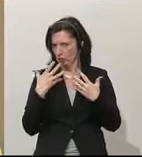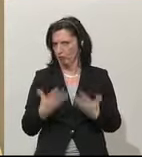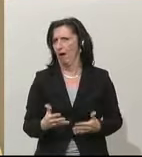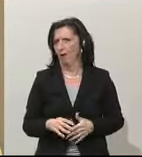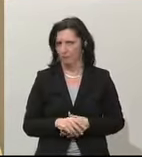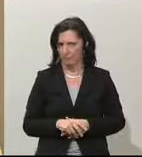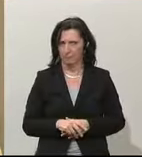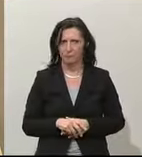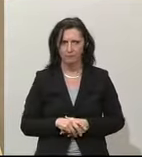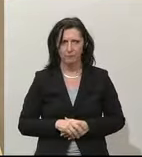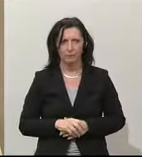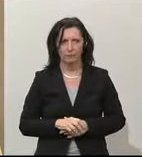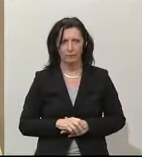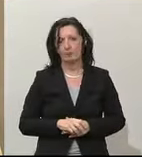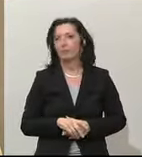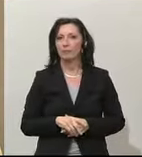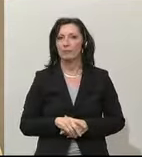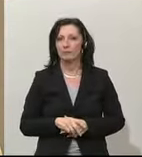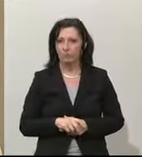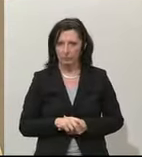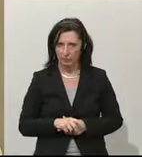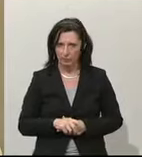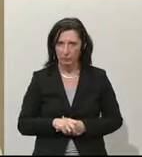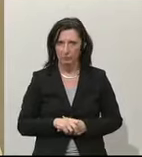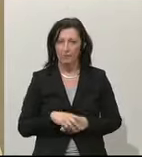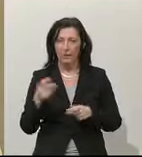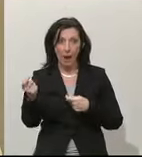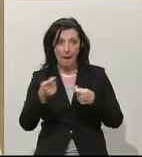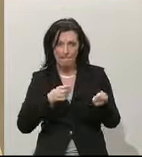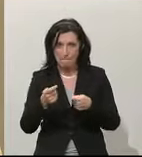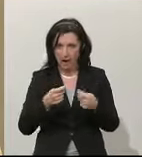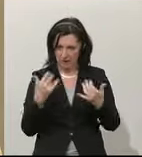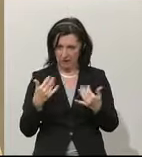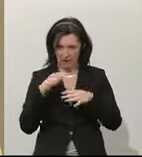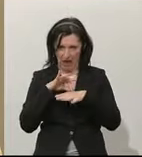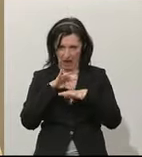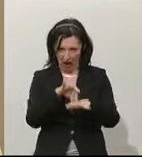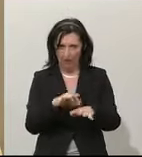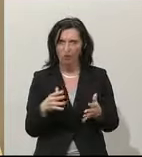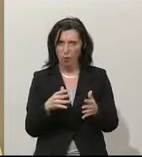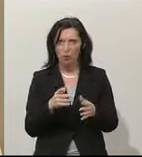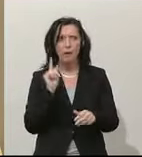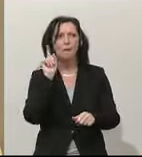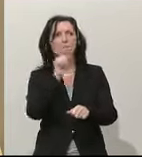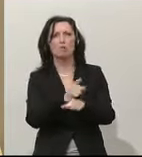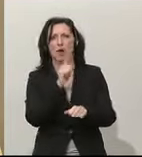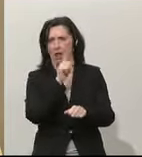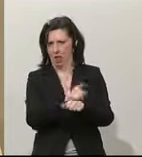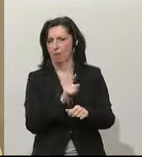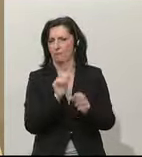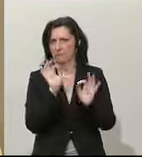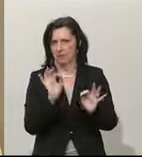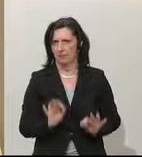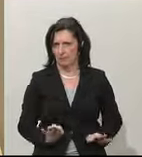Die Einführung des Bestellerprinzips bei den Maklern soll kommen. Hier hat die ÖVP im Wahlkampf